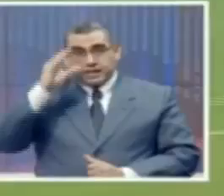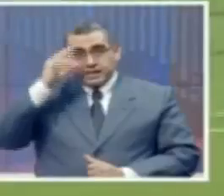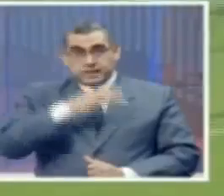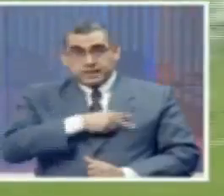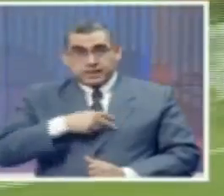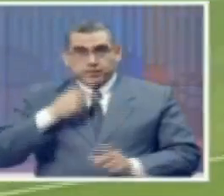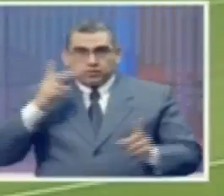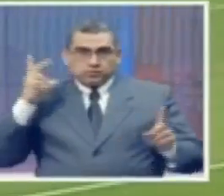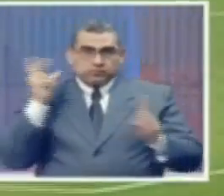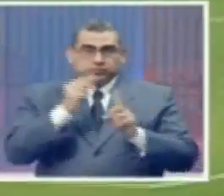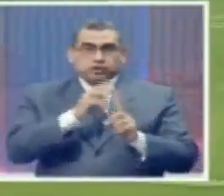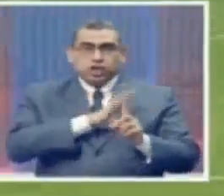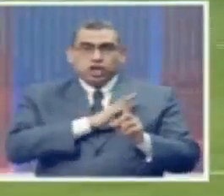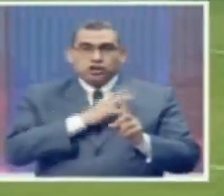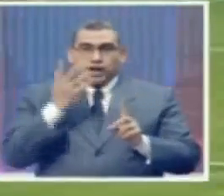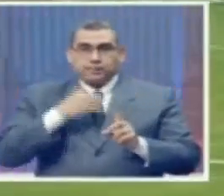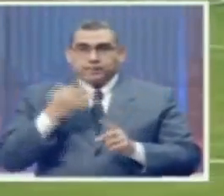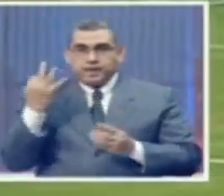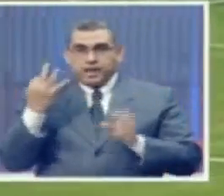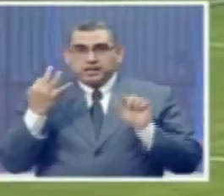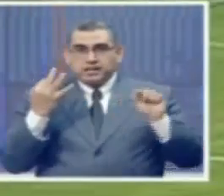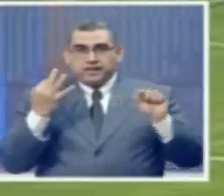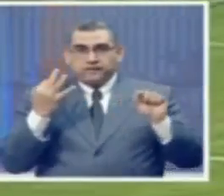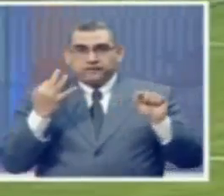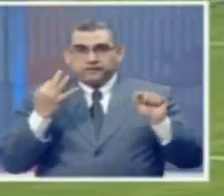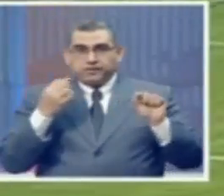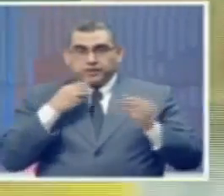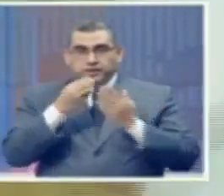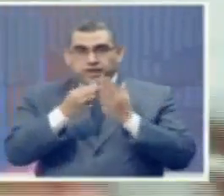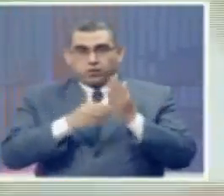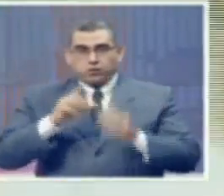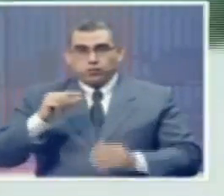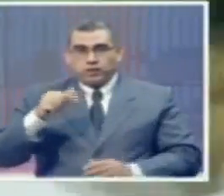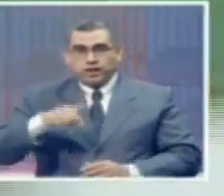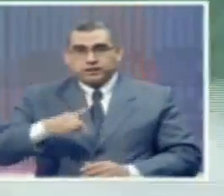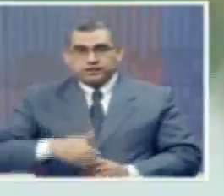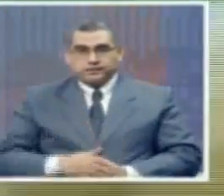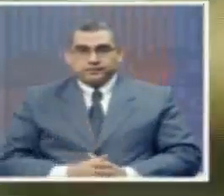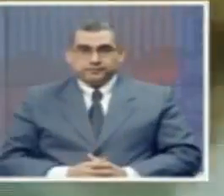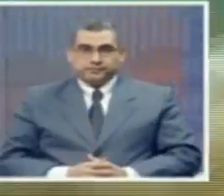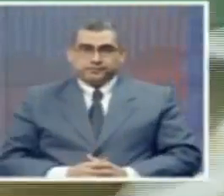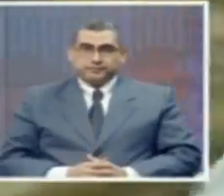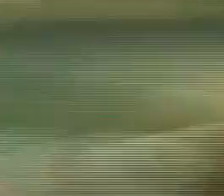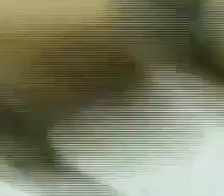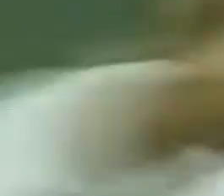الزمالك يقصو على طلائع الجيش بثلاثية نظيفة في الدوري الممتاز.